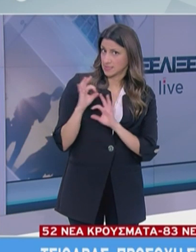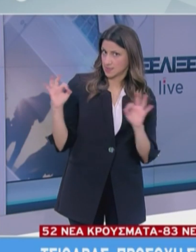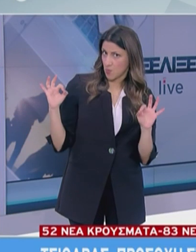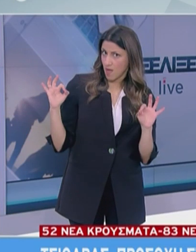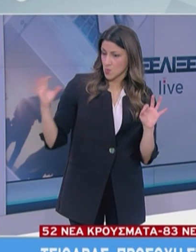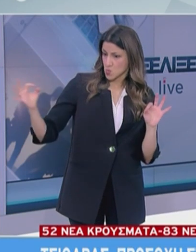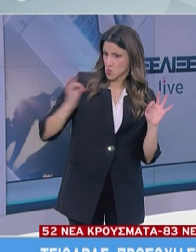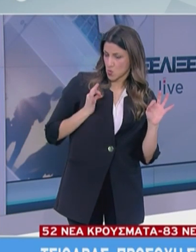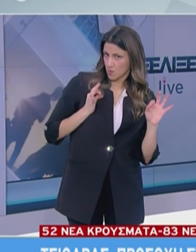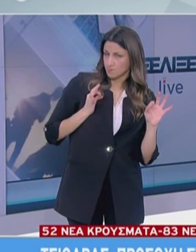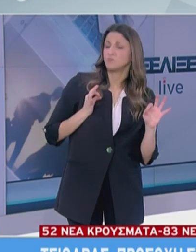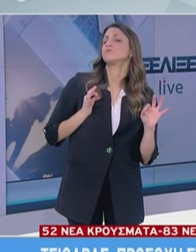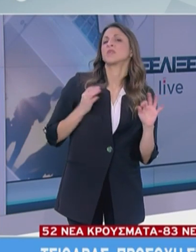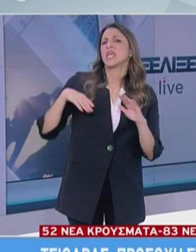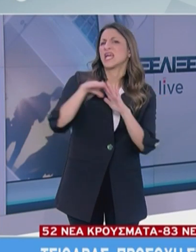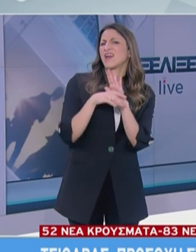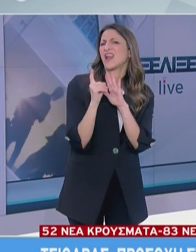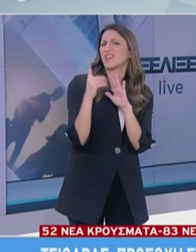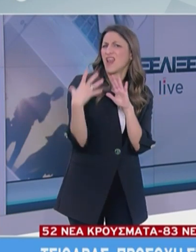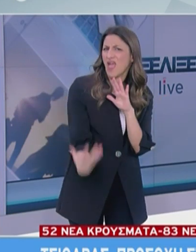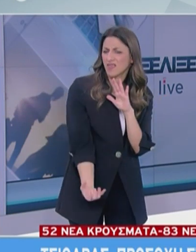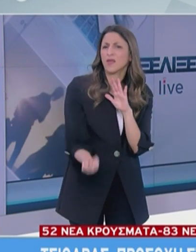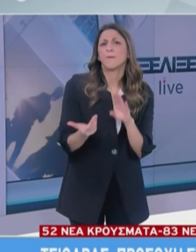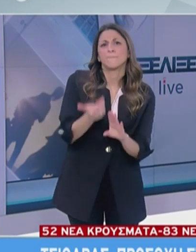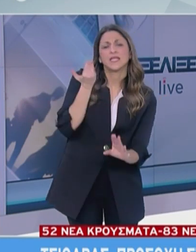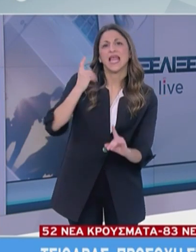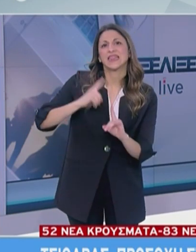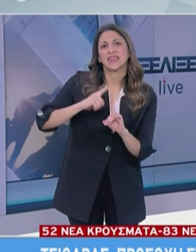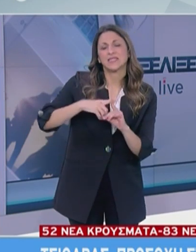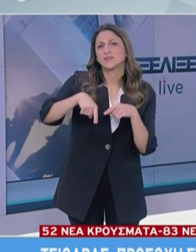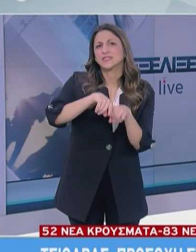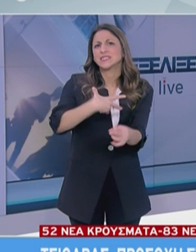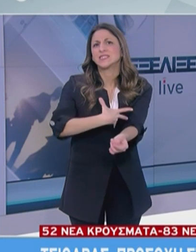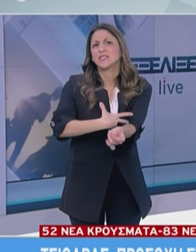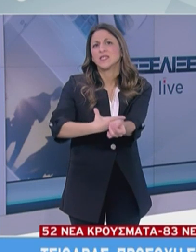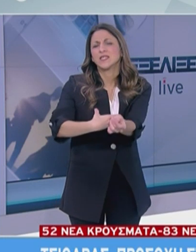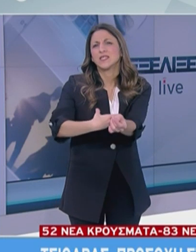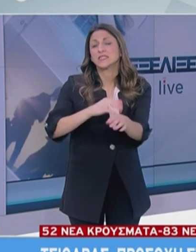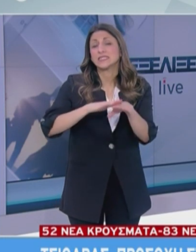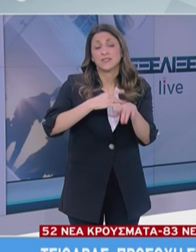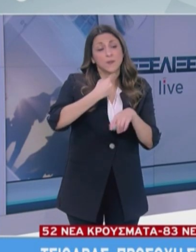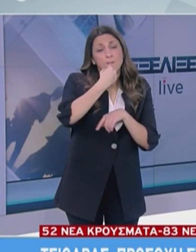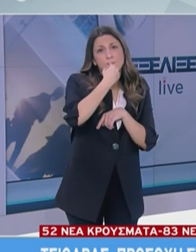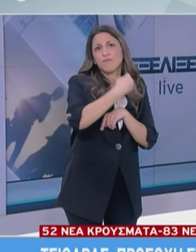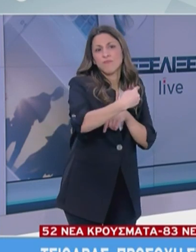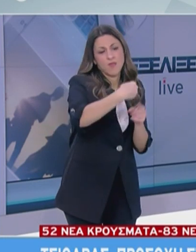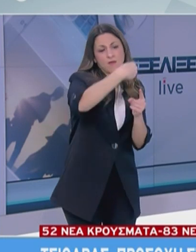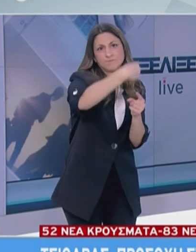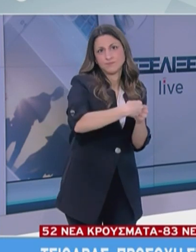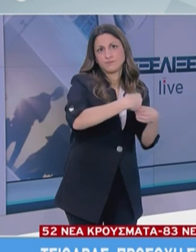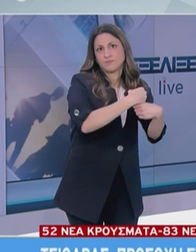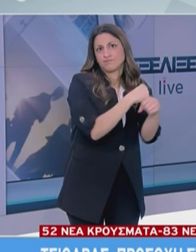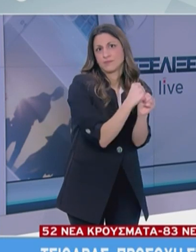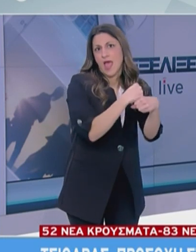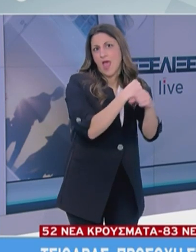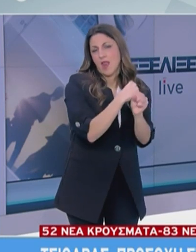βάλει σαν επιστημονική ομάδα και στην Ελλάδα, χρησιμοποιούνται τα εργαστηριακά τεστ, ο μοριακός έλεγχος και φυσικά και σε καταστάσεις που απειλείται η